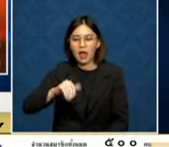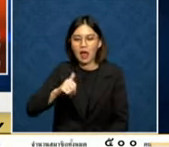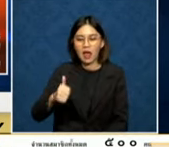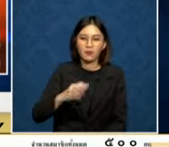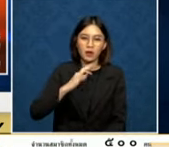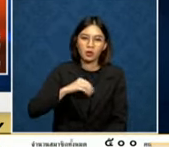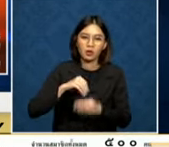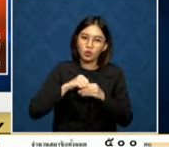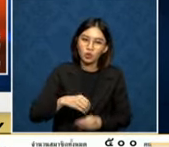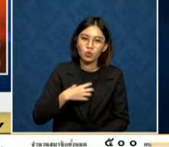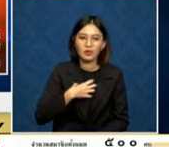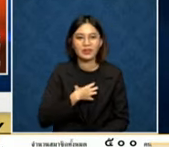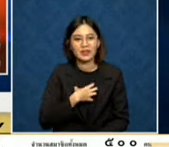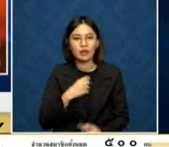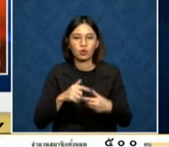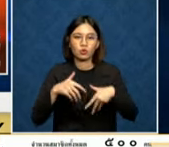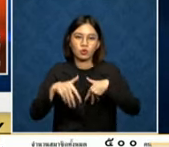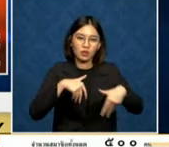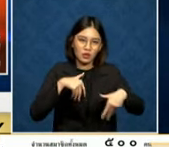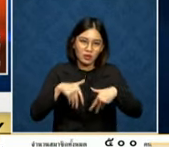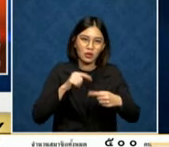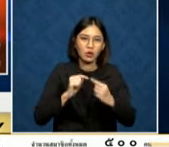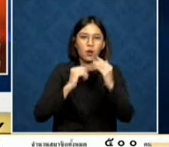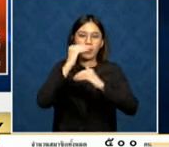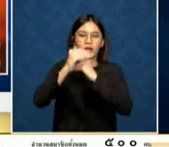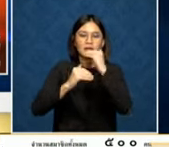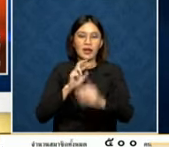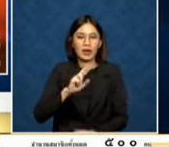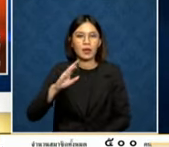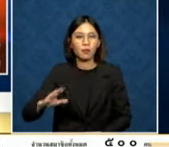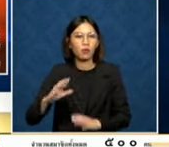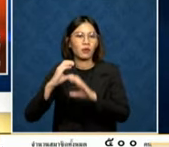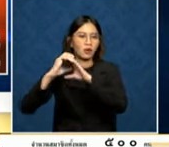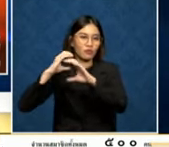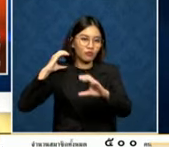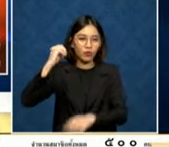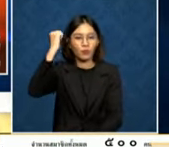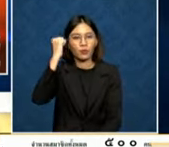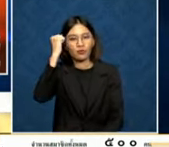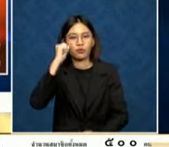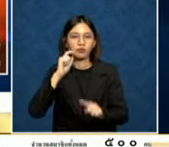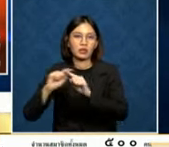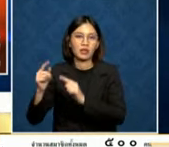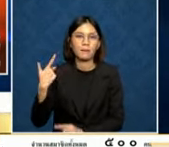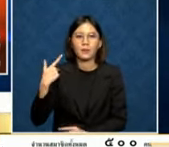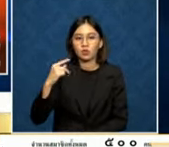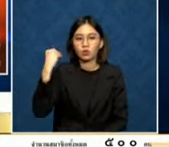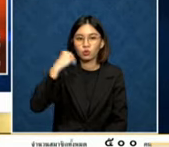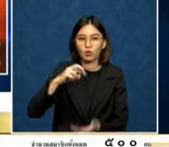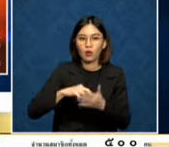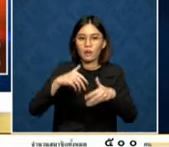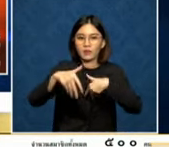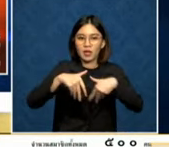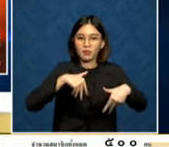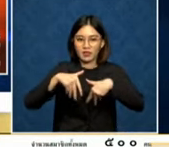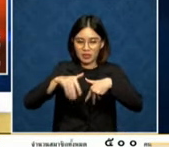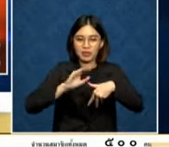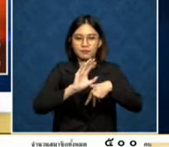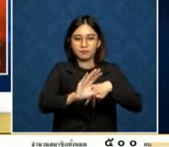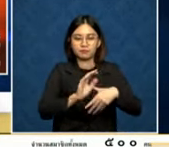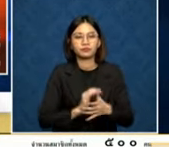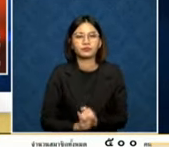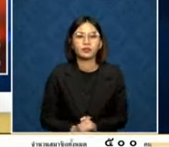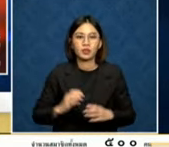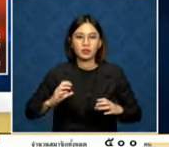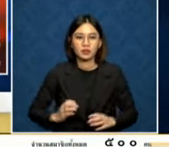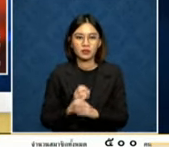อยู่สำหรับคนท้องถิ่นค่ะอย่างการพัฒนาระบบขนส่งและคมนาคมเพราะคนที่ได้รับประโยชน์ในทุกๆวันคือพี่น้องในพื้นที่ค่ะ